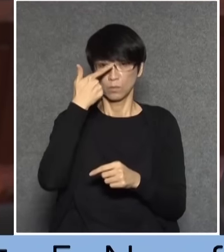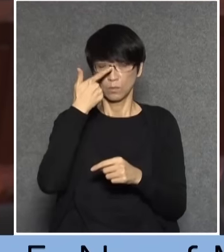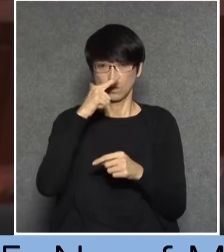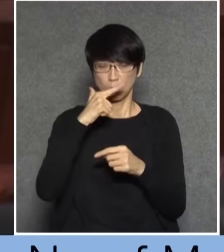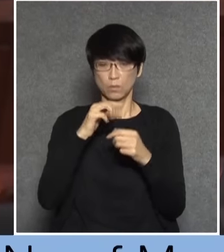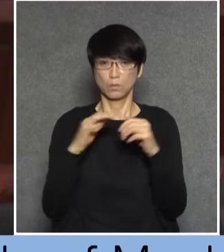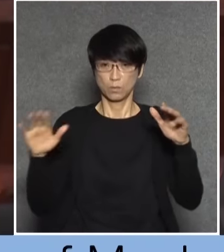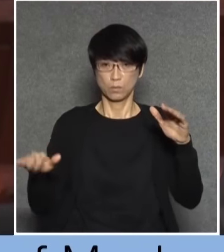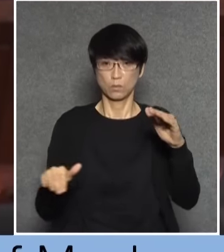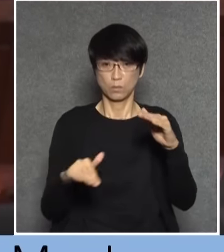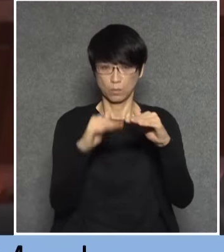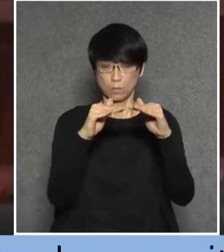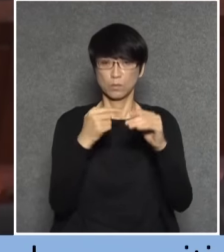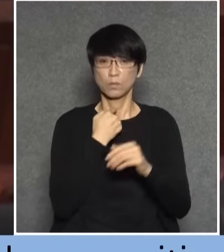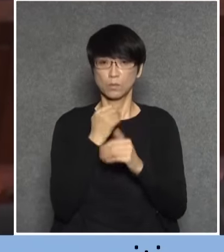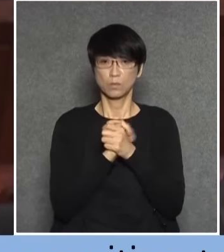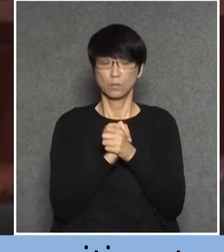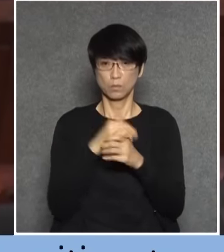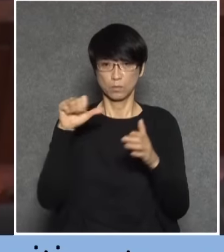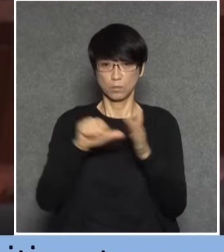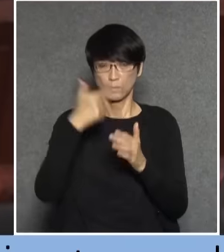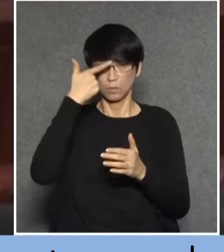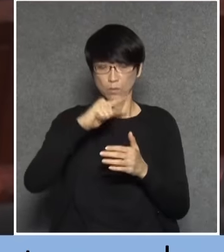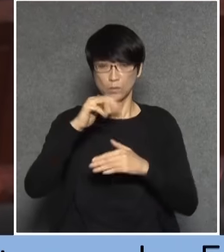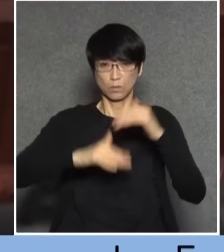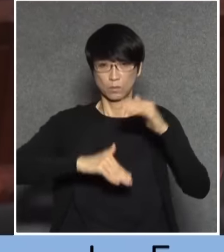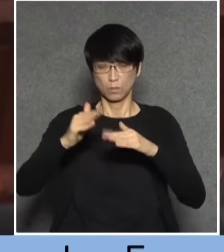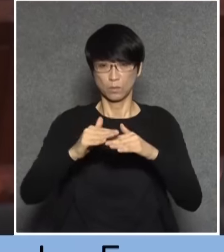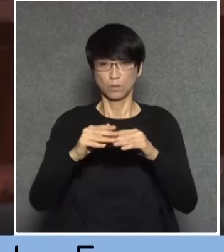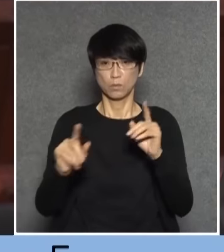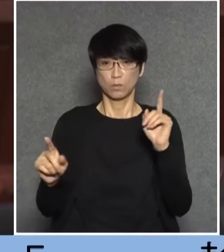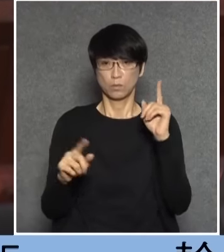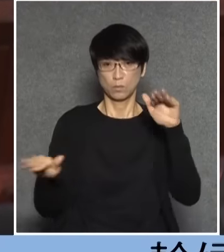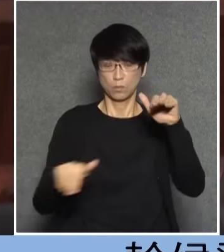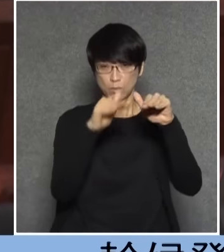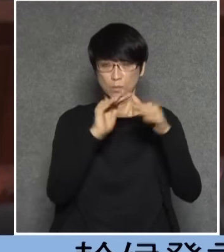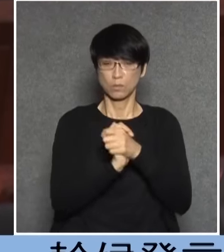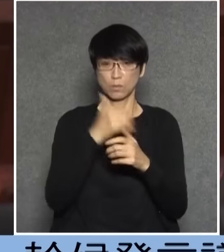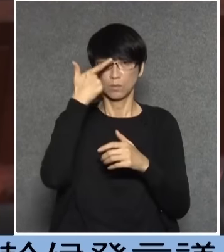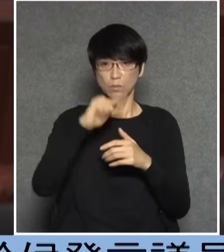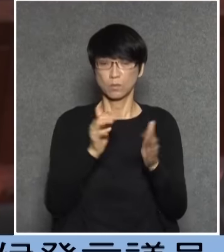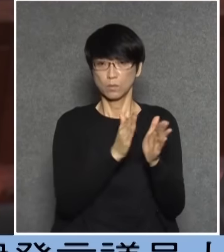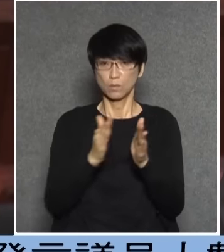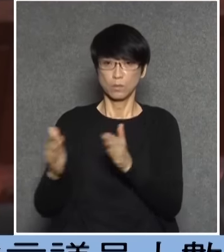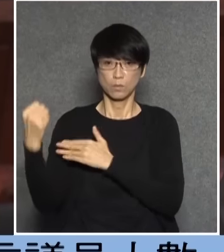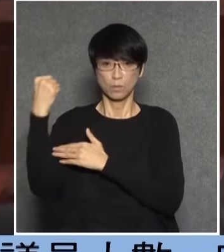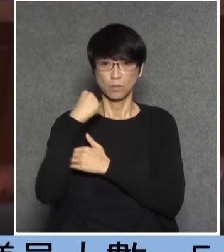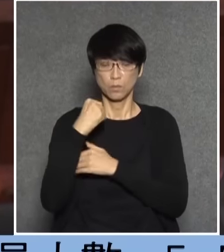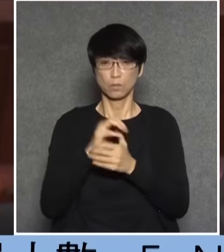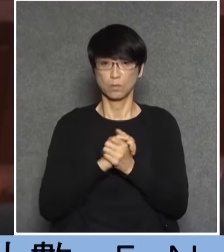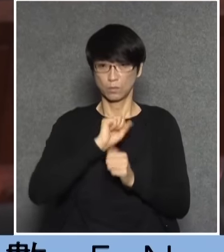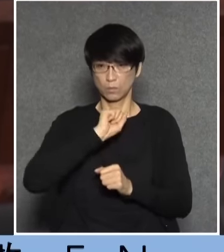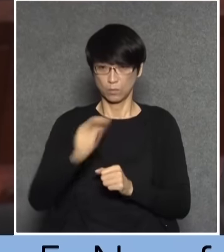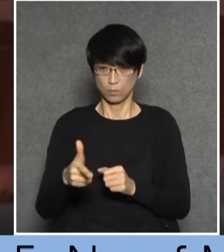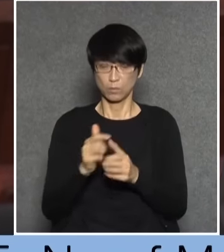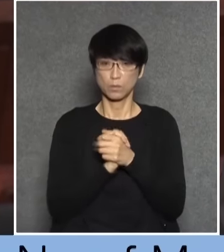上最先進的航空管理技術水平看齊。新系統的處理能力及功能是比現有系統更